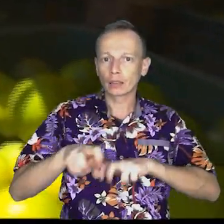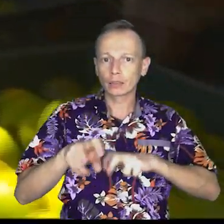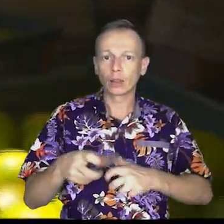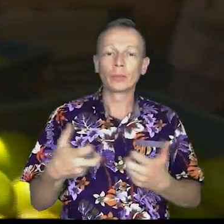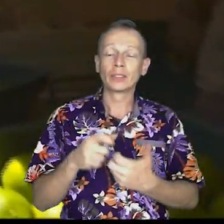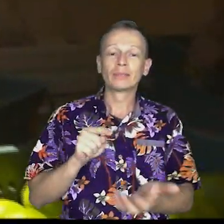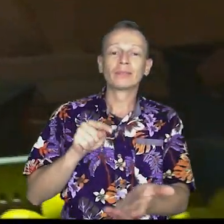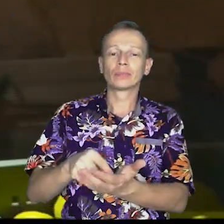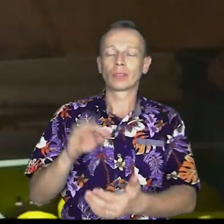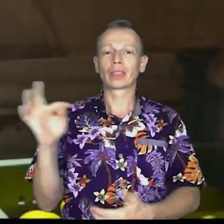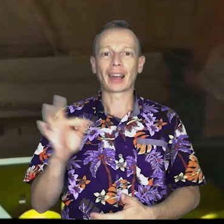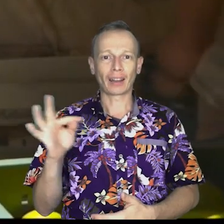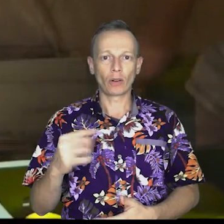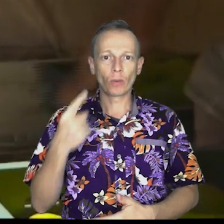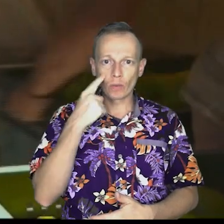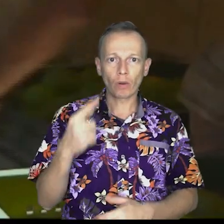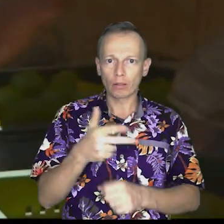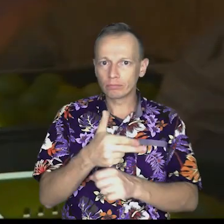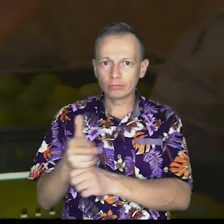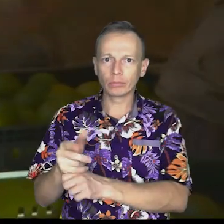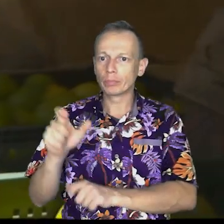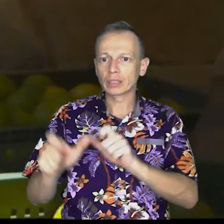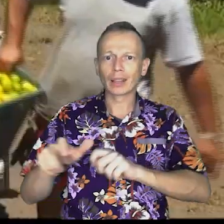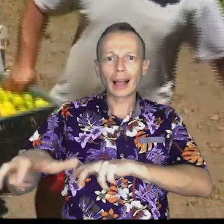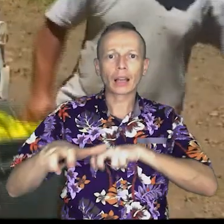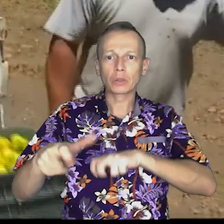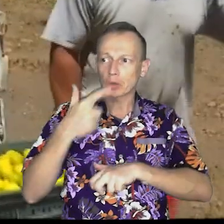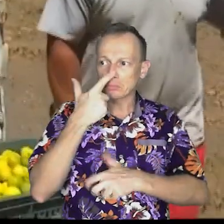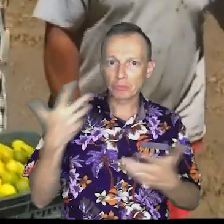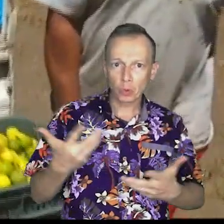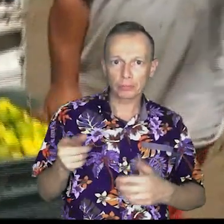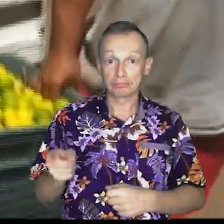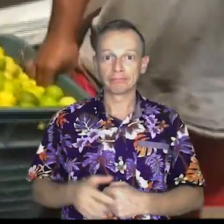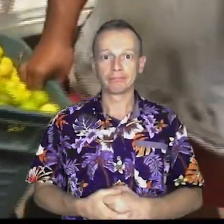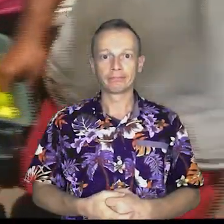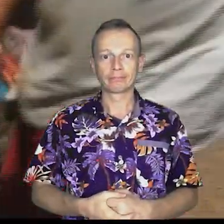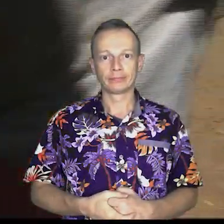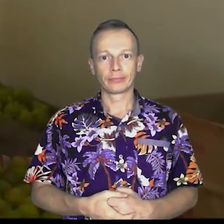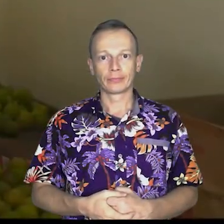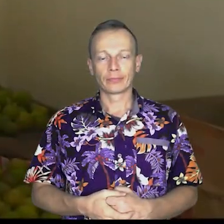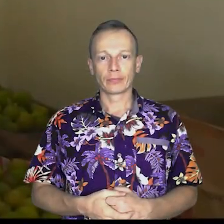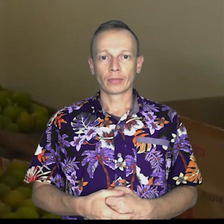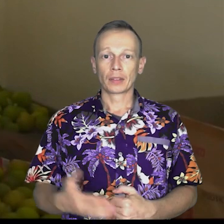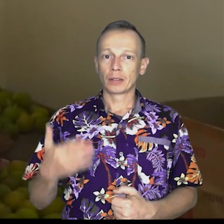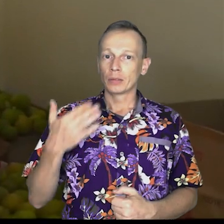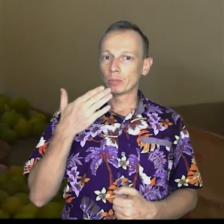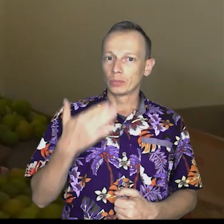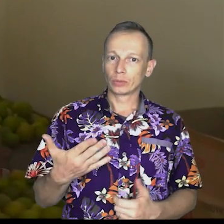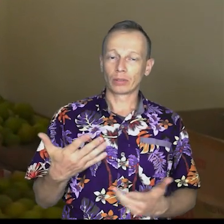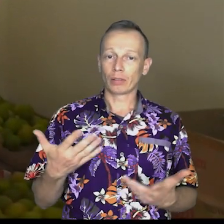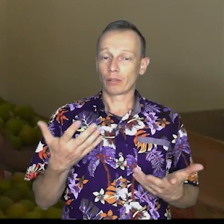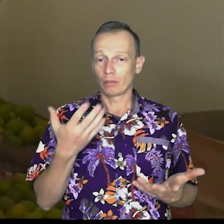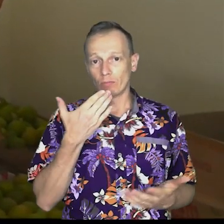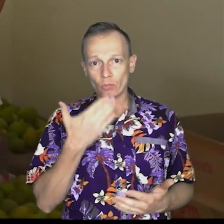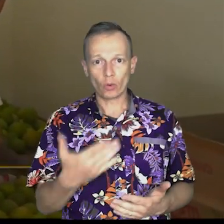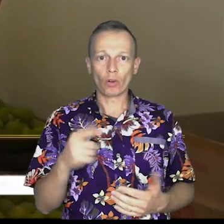êtes à Taravao, Jeanne Pequet-Pouira. Qu'en pensent nos agriculteurs de la presqu'île? Yolanda Chiquita, quoi de mieux pour répondre